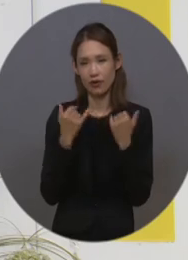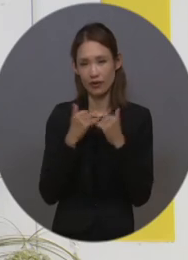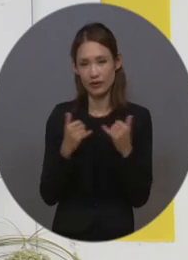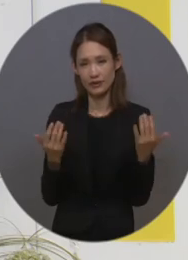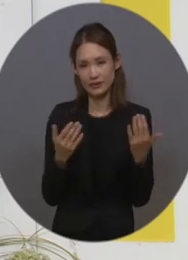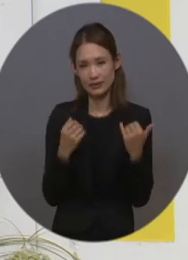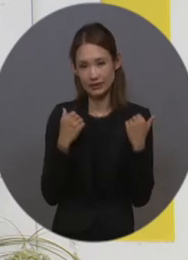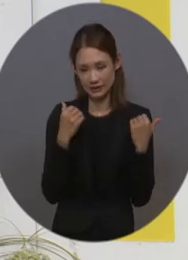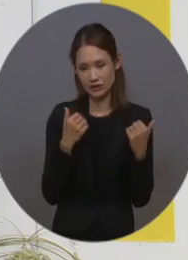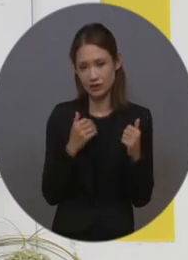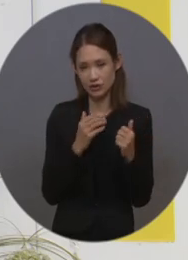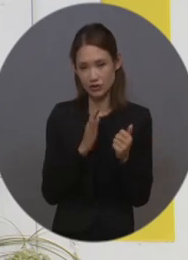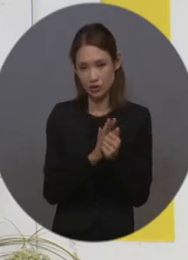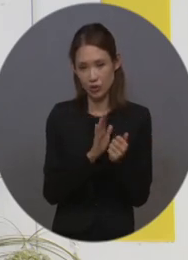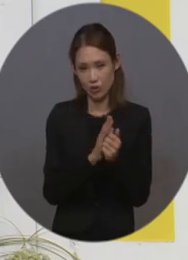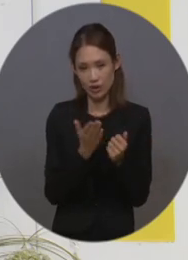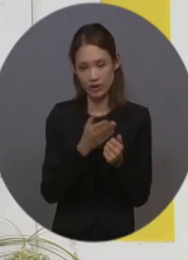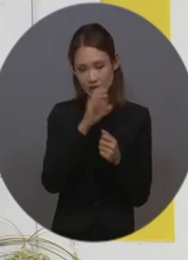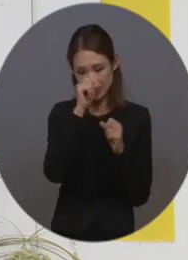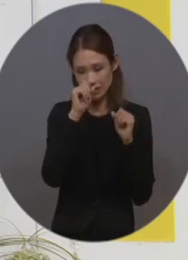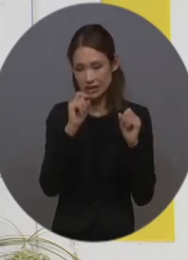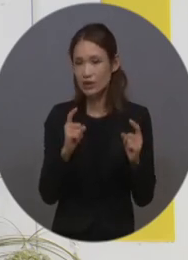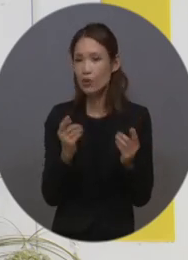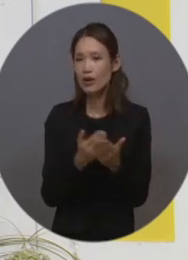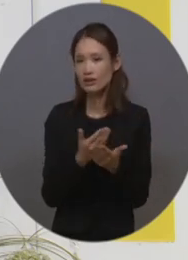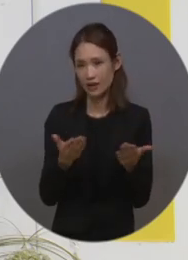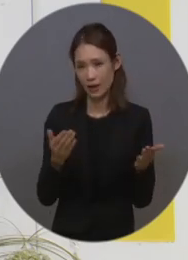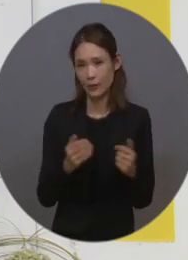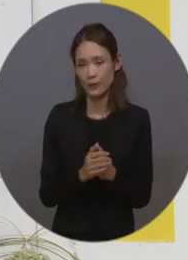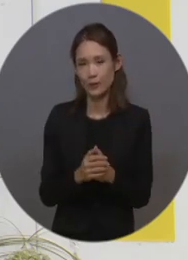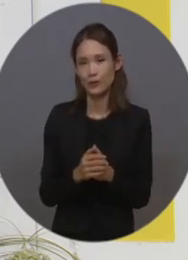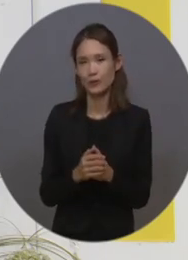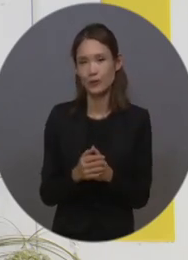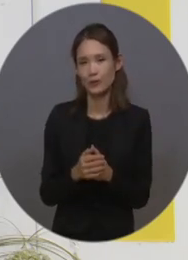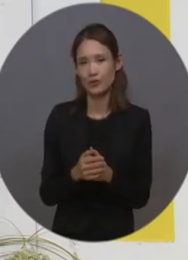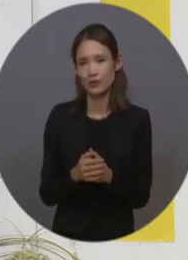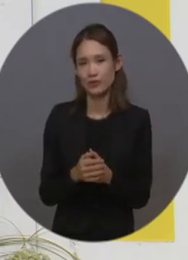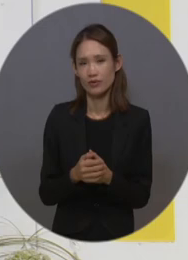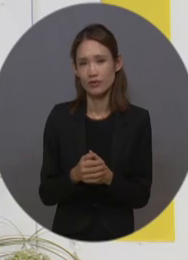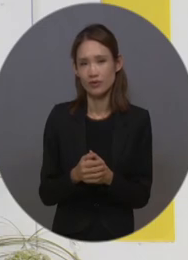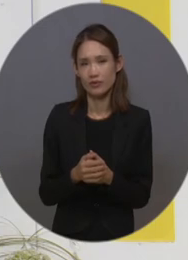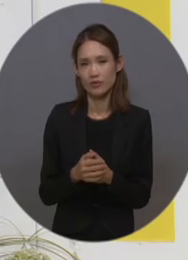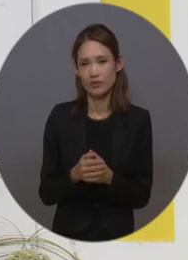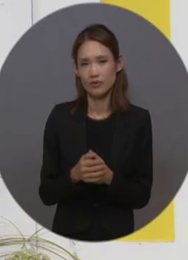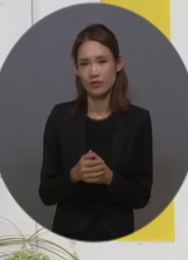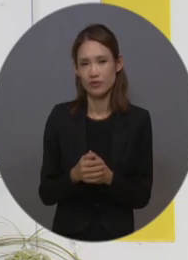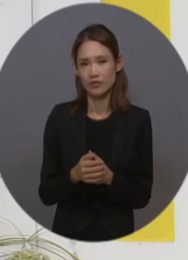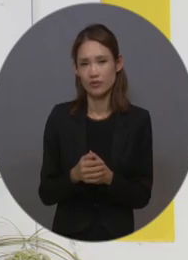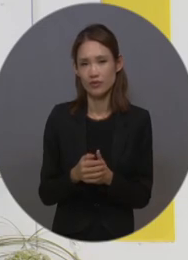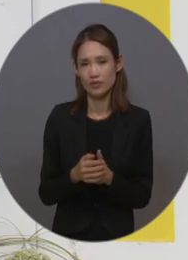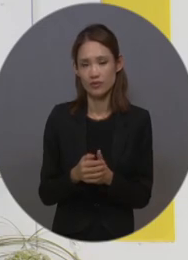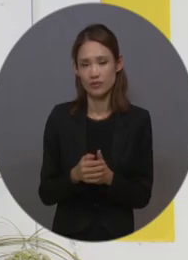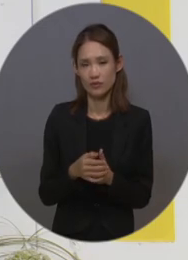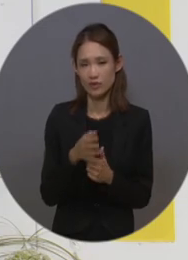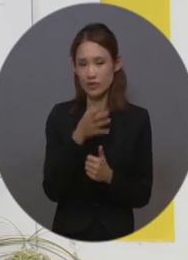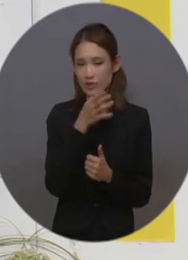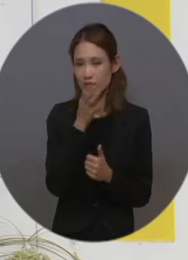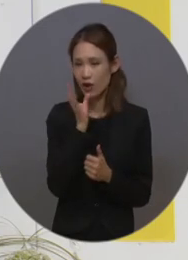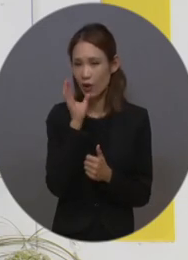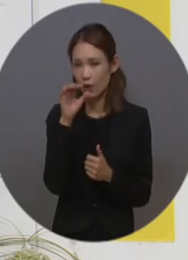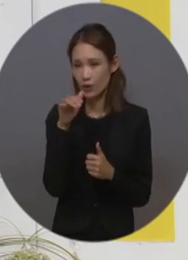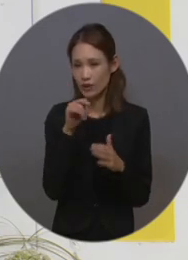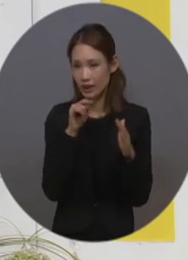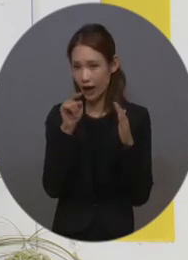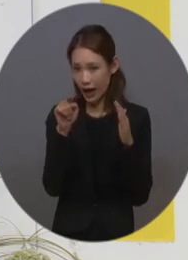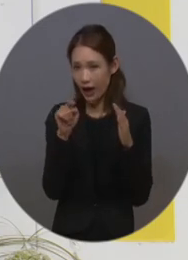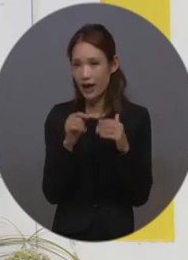주말에 어르신들에게 일할 수 있는 근로의 네. 기회를 제공을 하고요. 네. 네. 그리고 이런 이제 우리